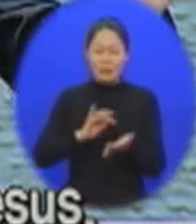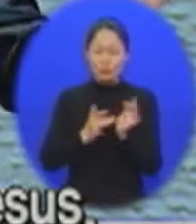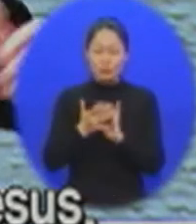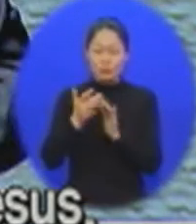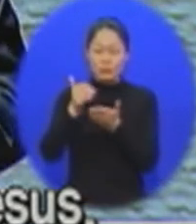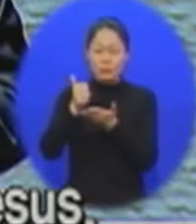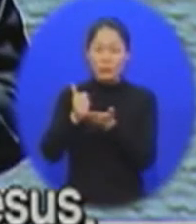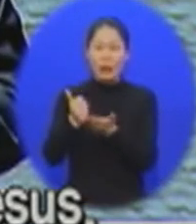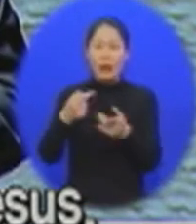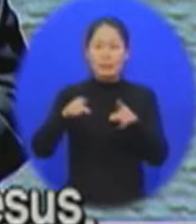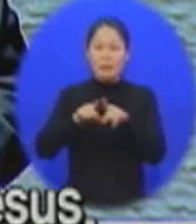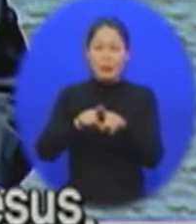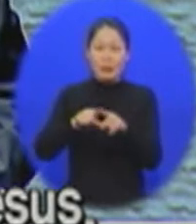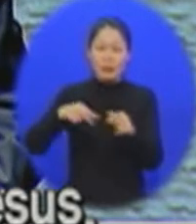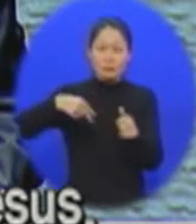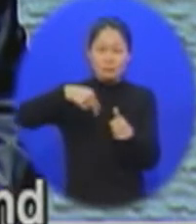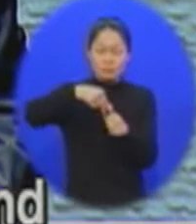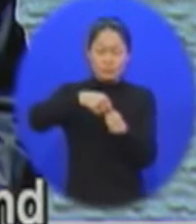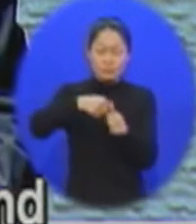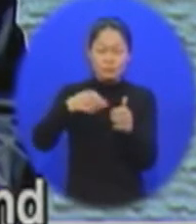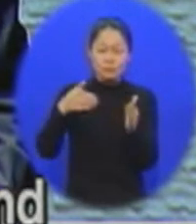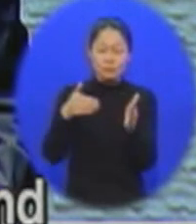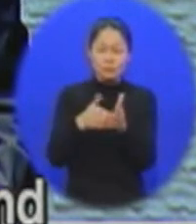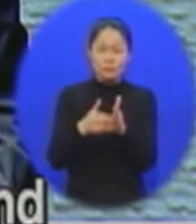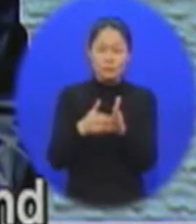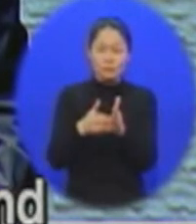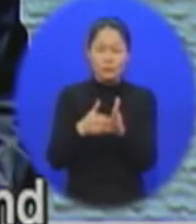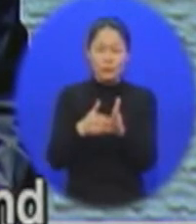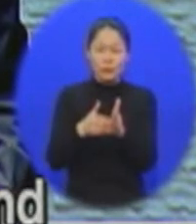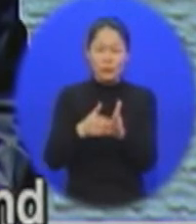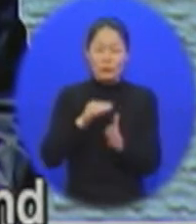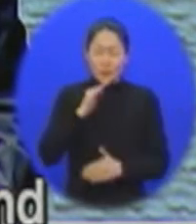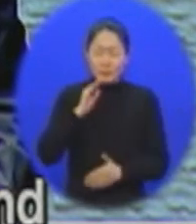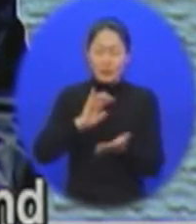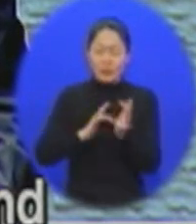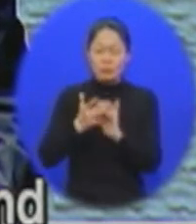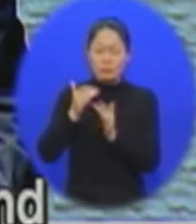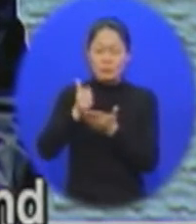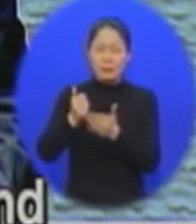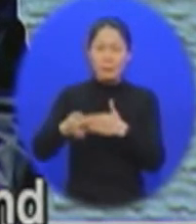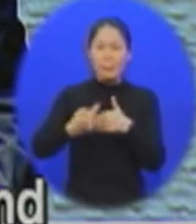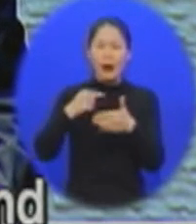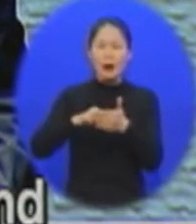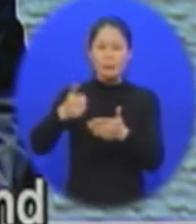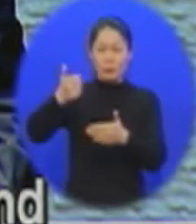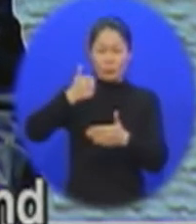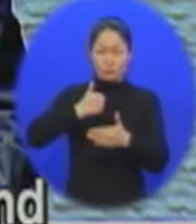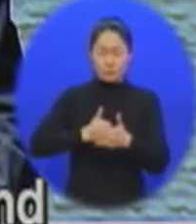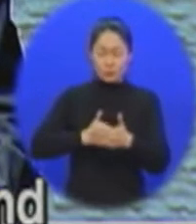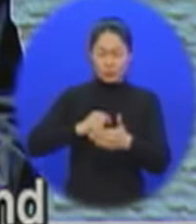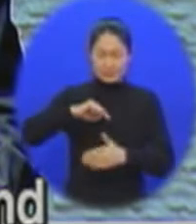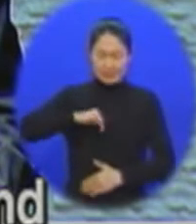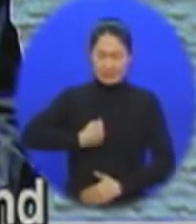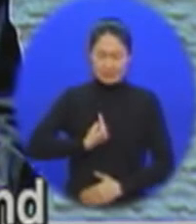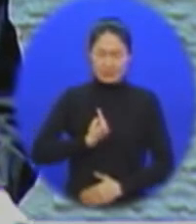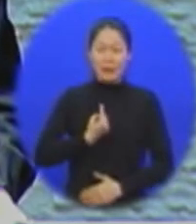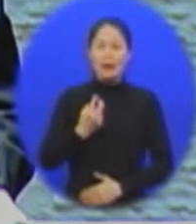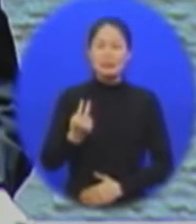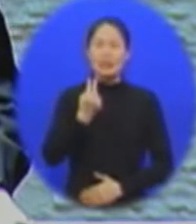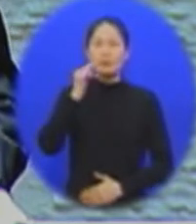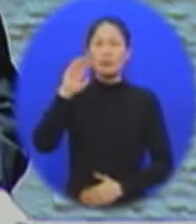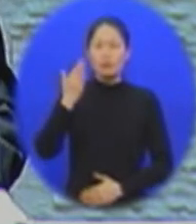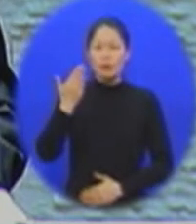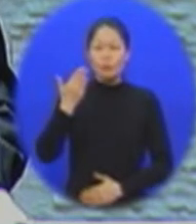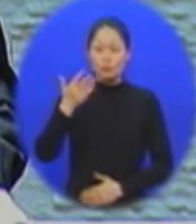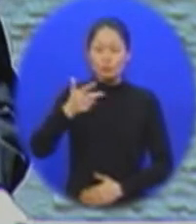죽어 지고 정말 예수님이 마음에 오시고 그리고 그 자신의 생명이 되시고